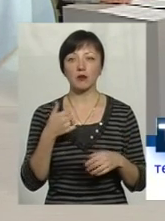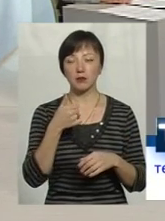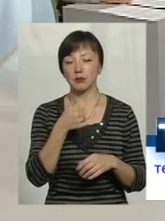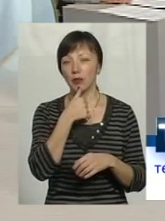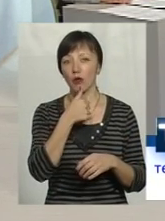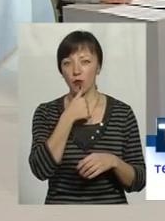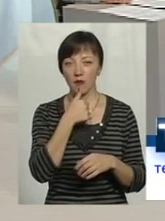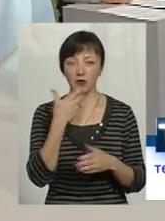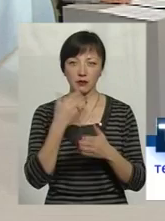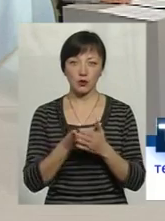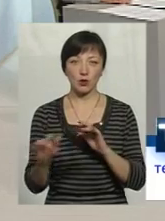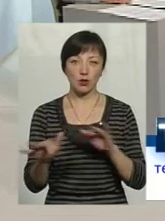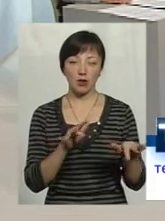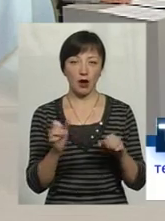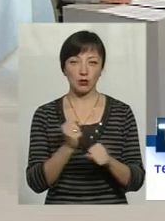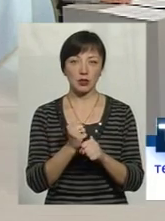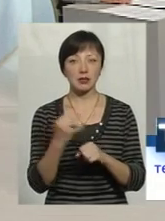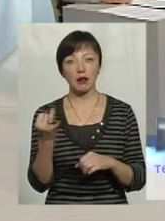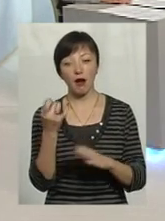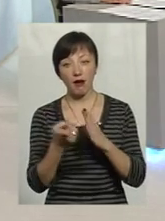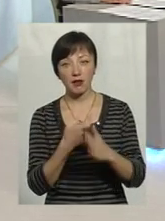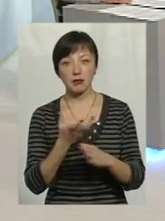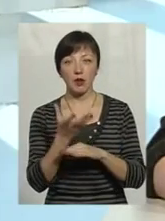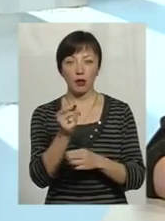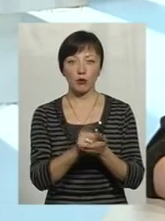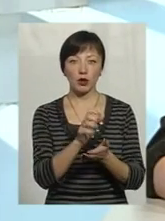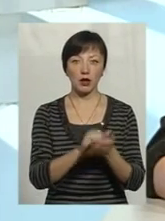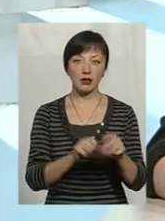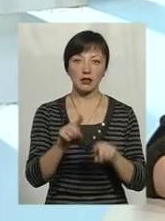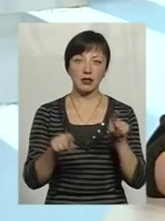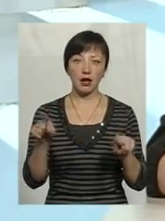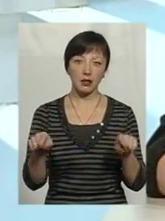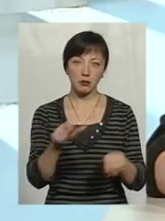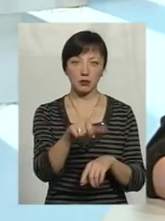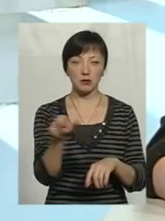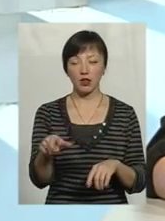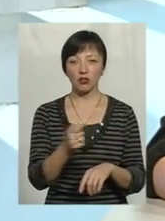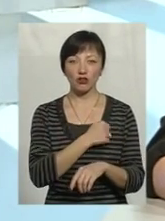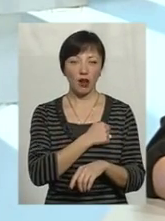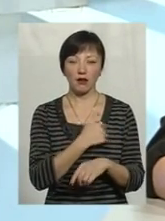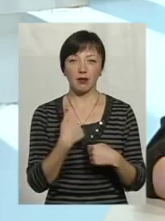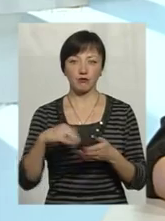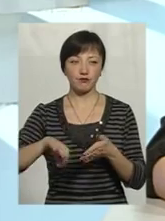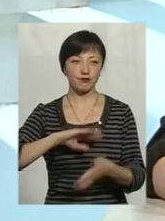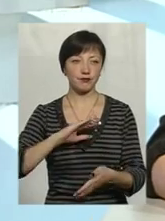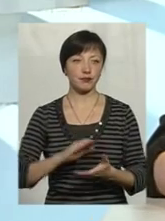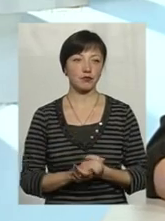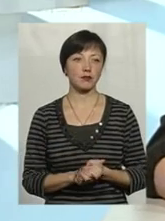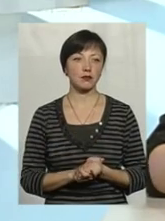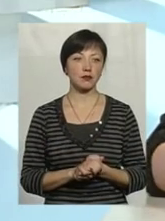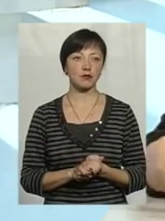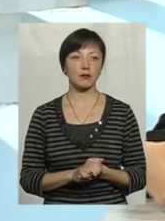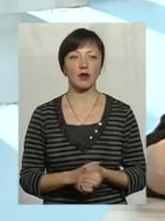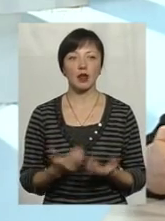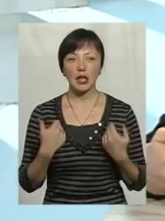мали спроби в своїй діяльності, цікавилися сплатою податків деякими юрособами. На жаль, нам було відмовлено. Тому